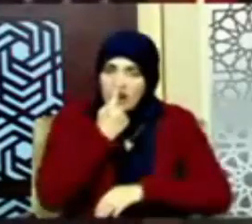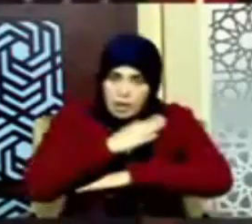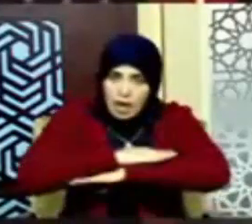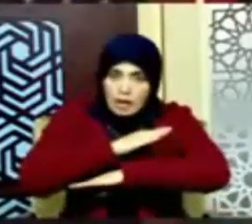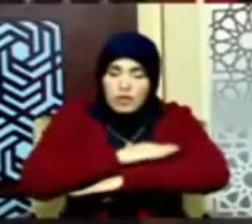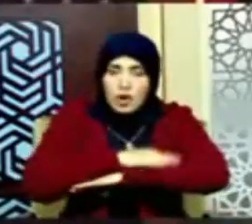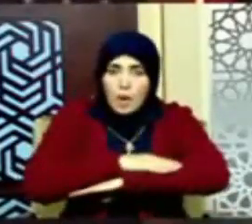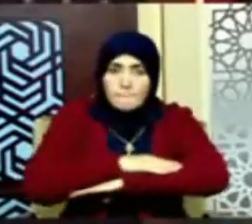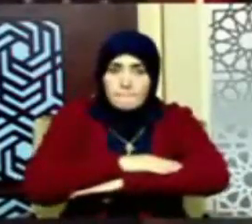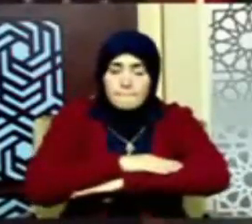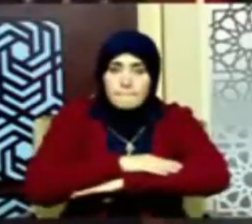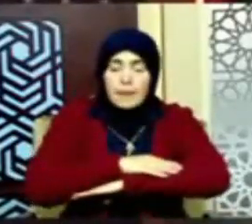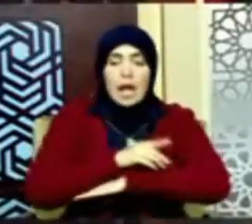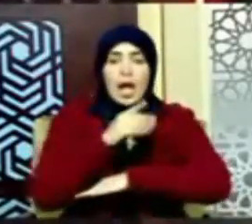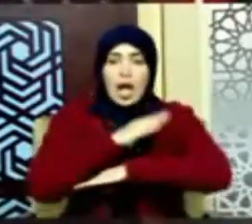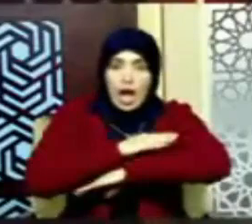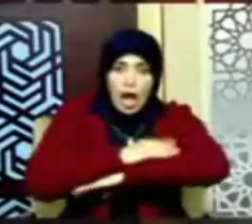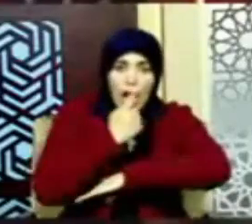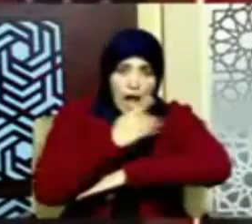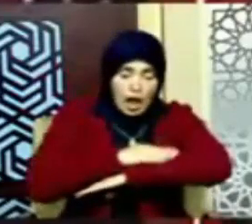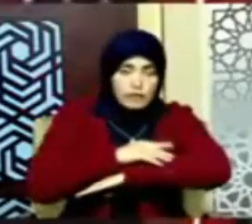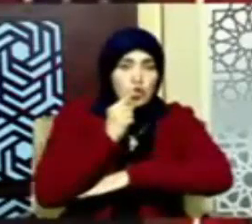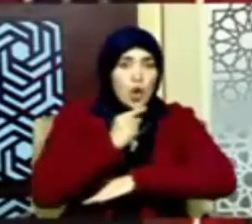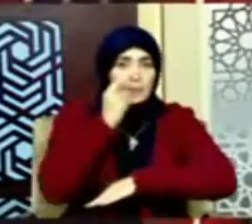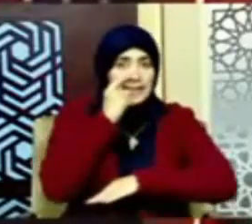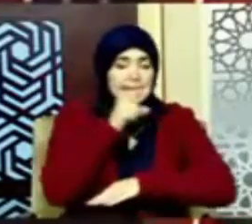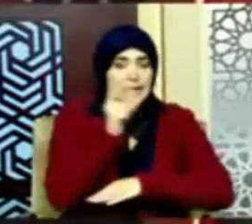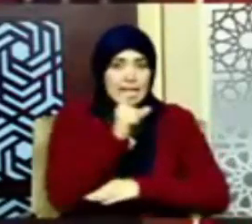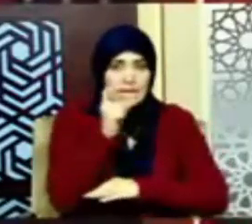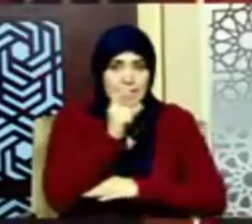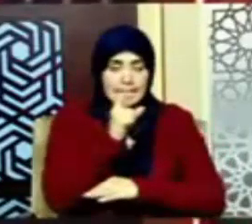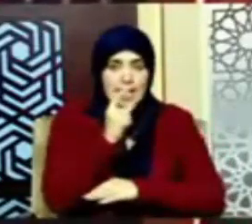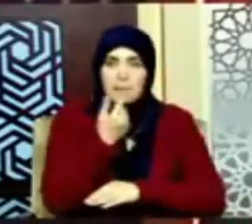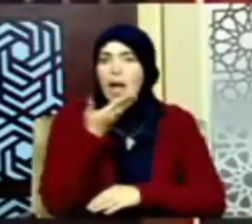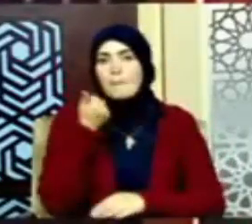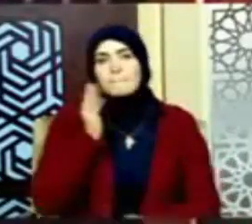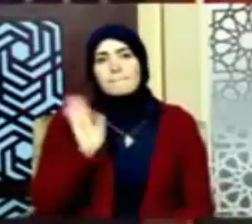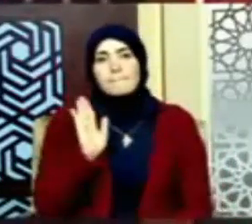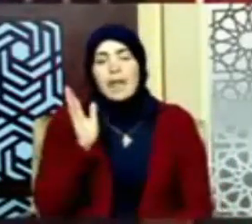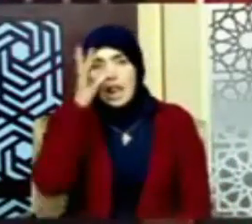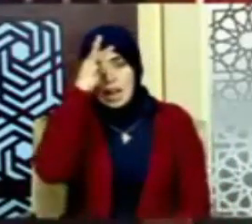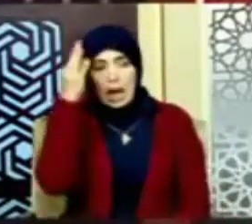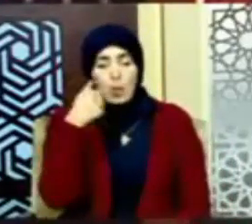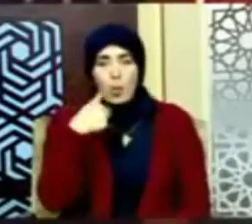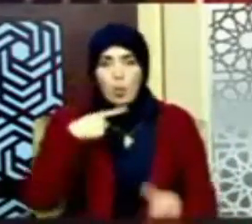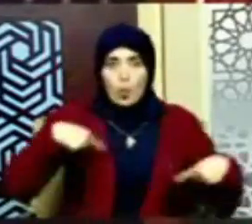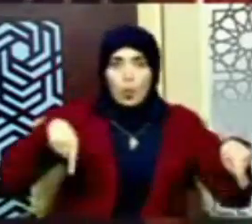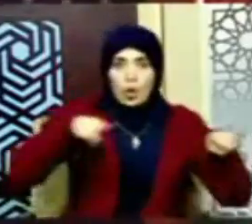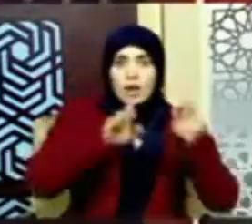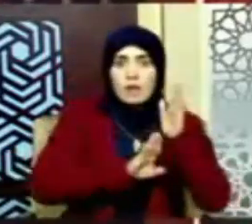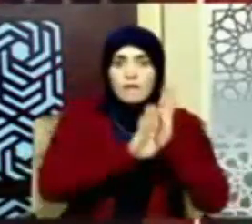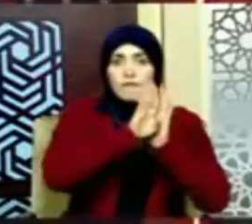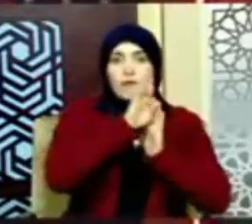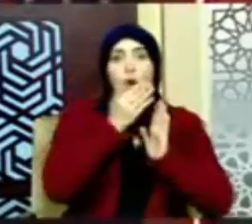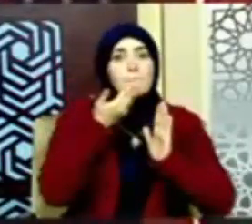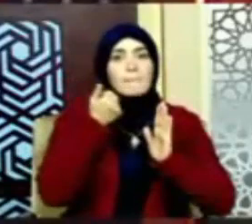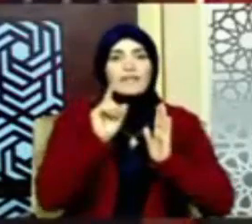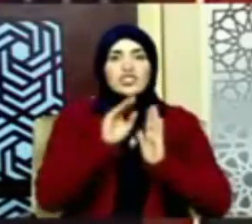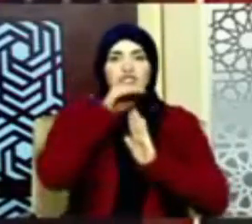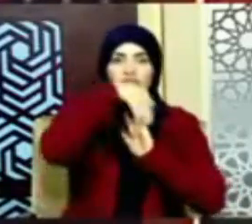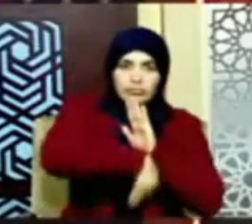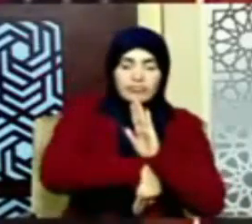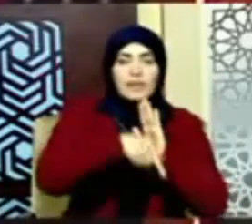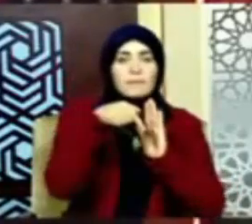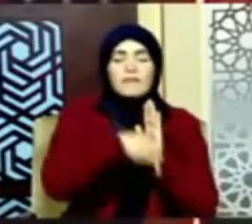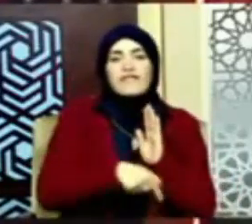ديننا ما لم نتفوق في أمور دنيانا. لن يحترم العالم أمة متخلفة